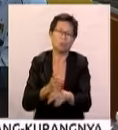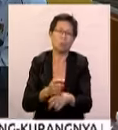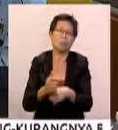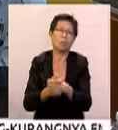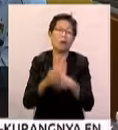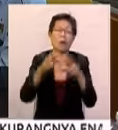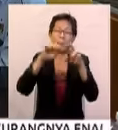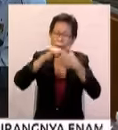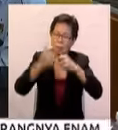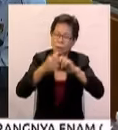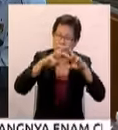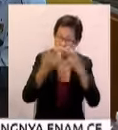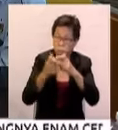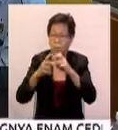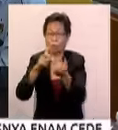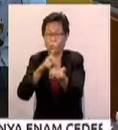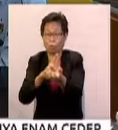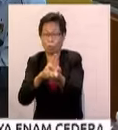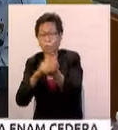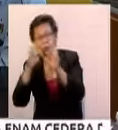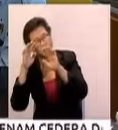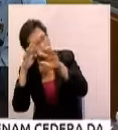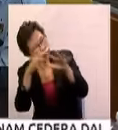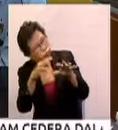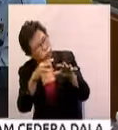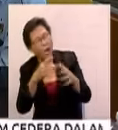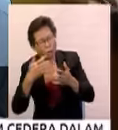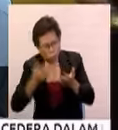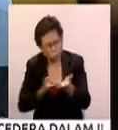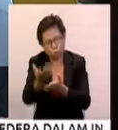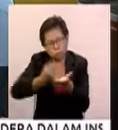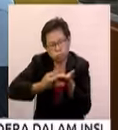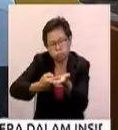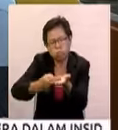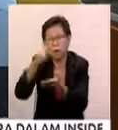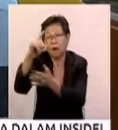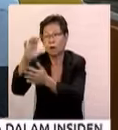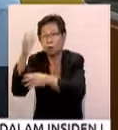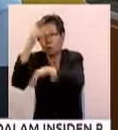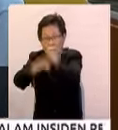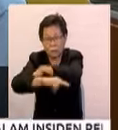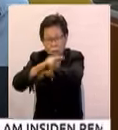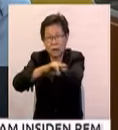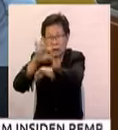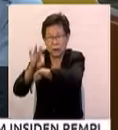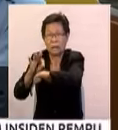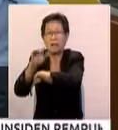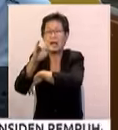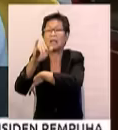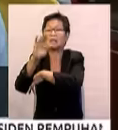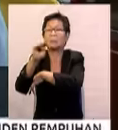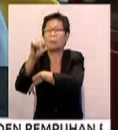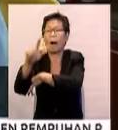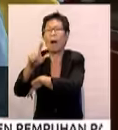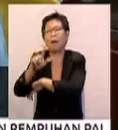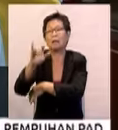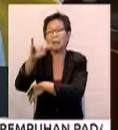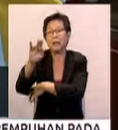Masalah bengkel itu mendapat perhatian Dr. S. Tri Ram yang terus membincangkannya dengan Esko Kerajaan Negeri Ismail Ahmad. Ismail komited